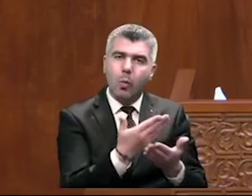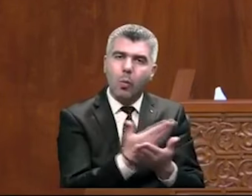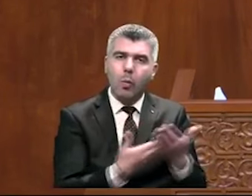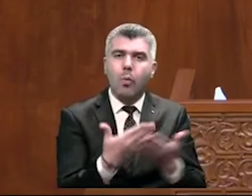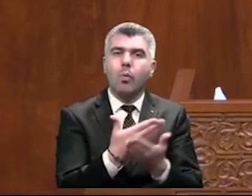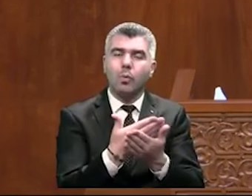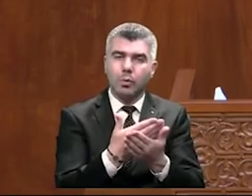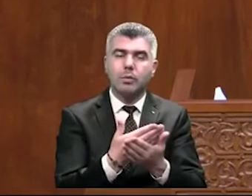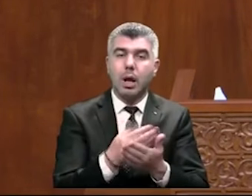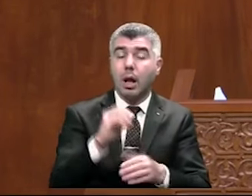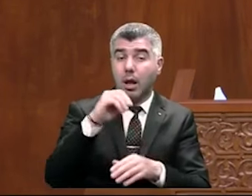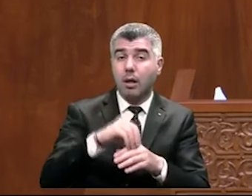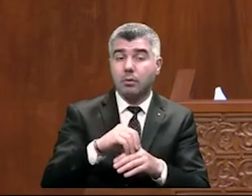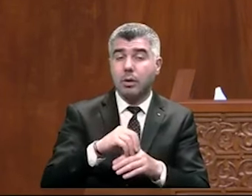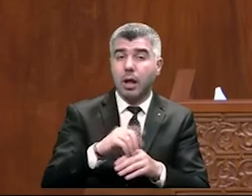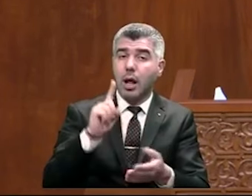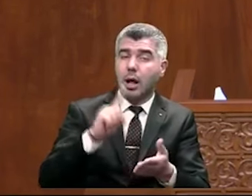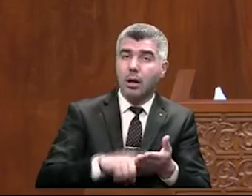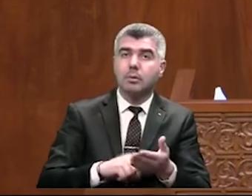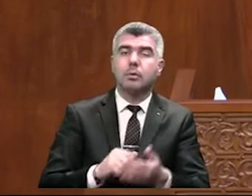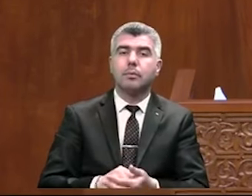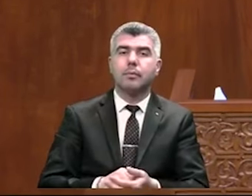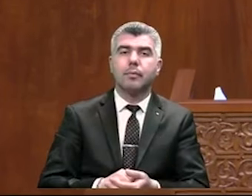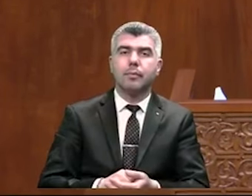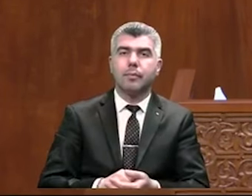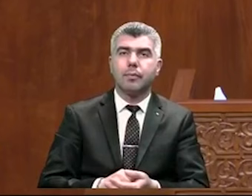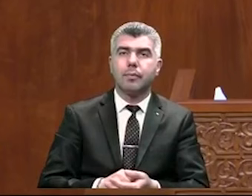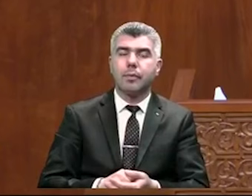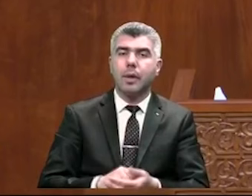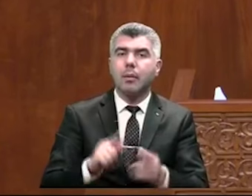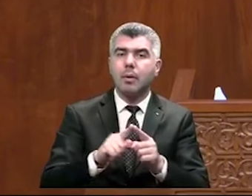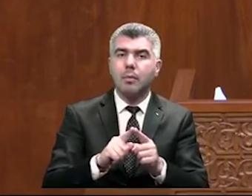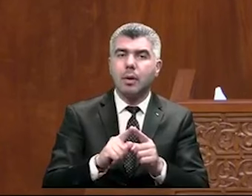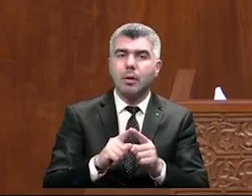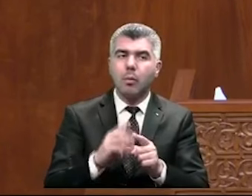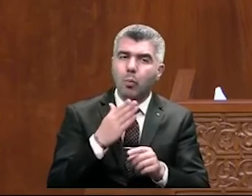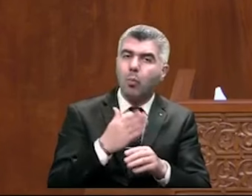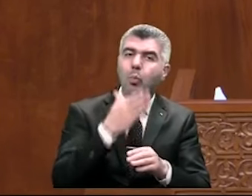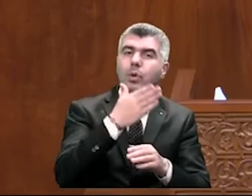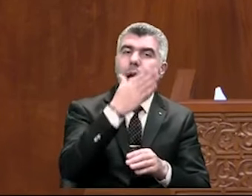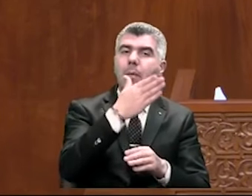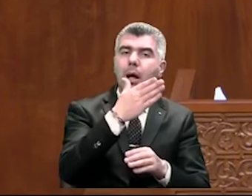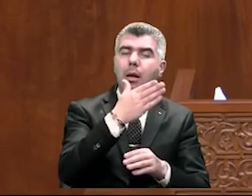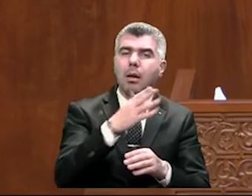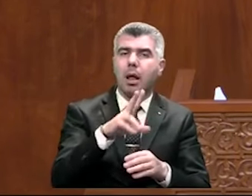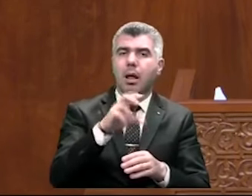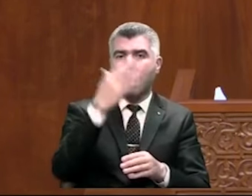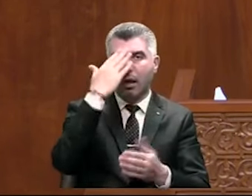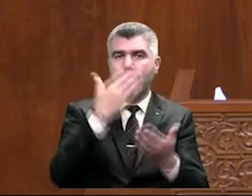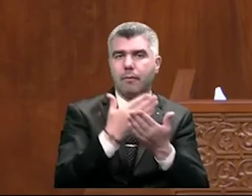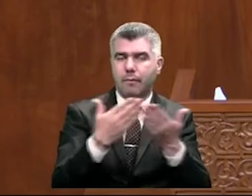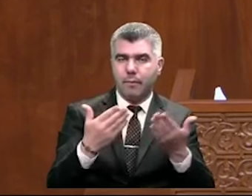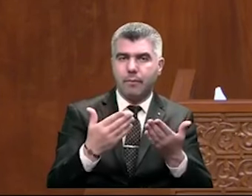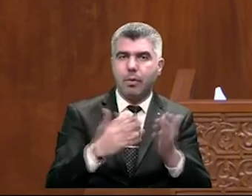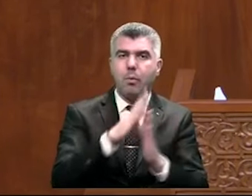هنالك كذلك اخذ بال الاعتبار التصورات المستقبليه وكذلك البرامج